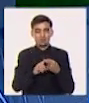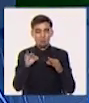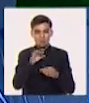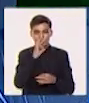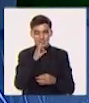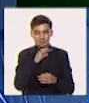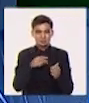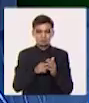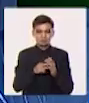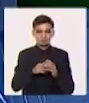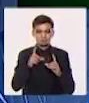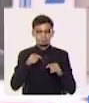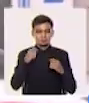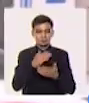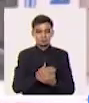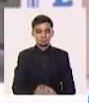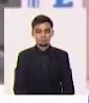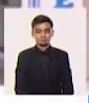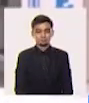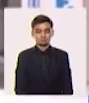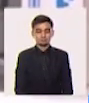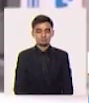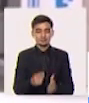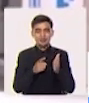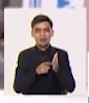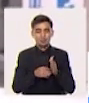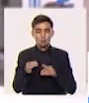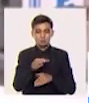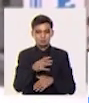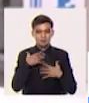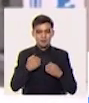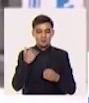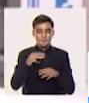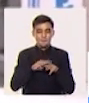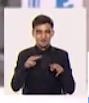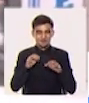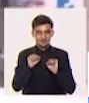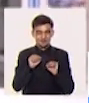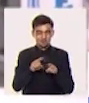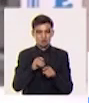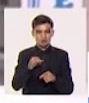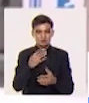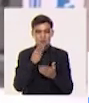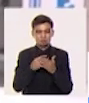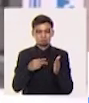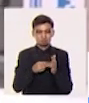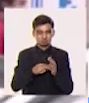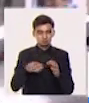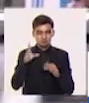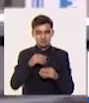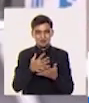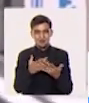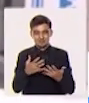төмен саудалануда. Ал Қарағанды облысында денсаулық сақтау министрлігі шекті бағасын бекіткен препараттардың құны